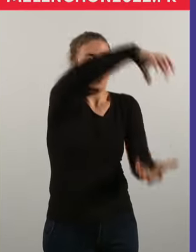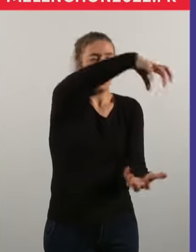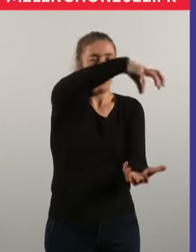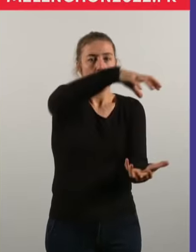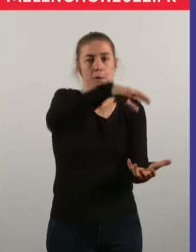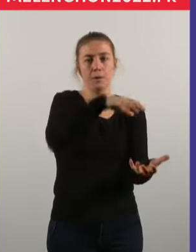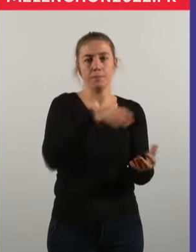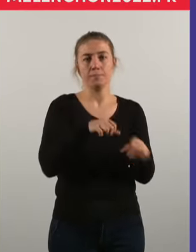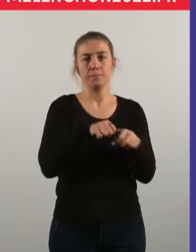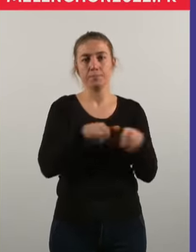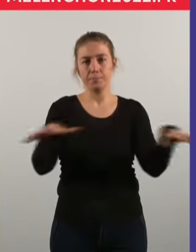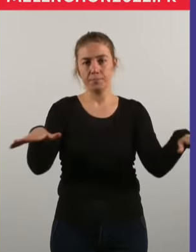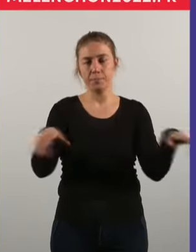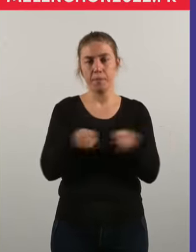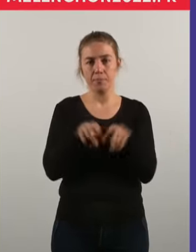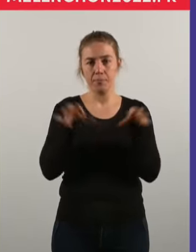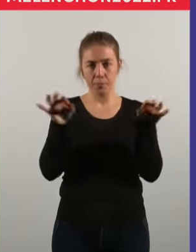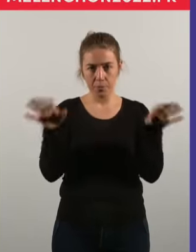Mais avant ça,